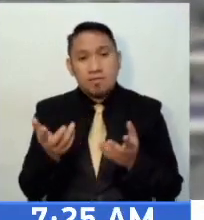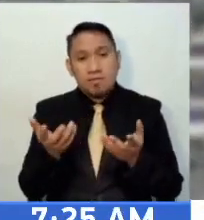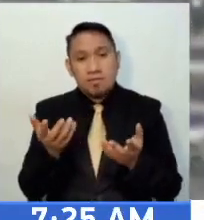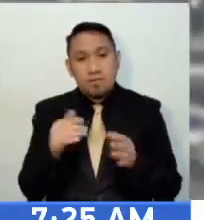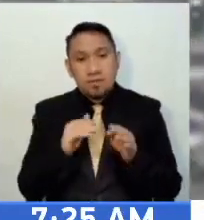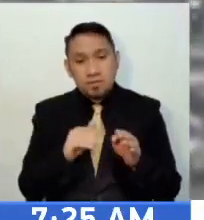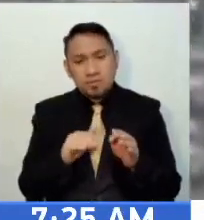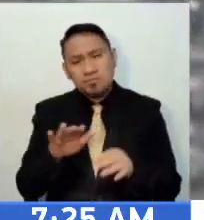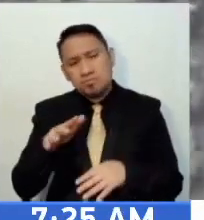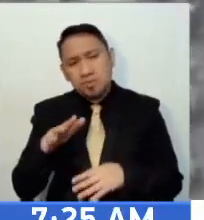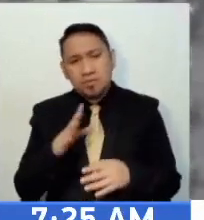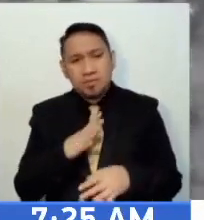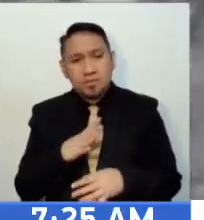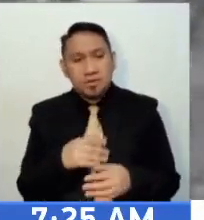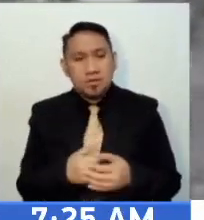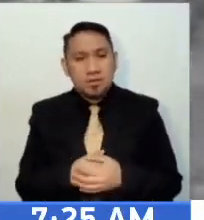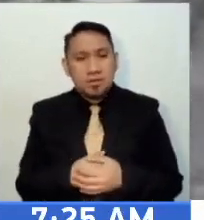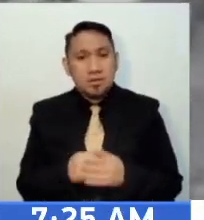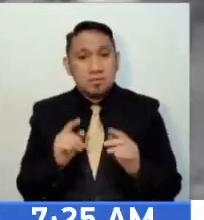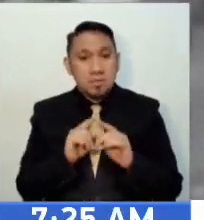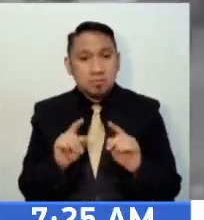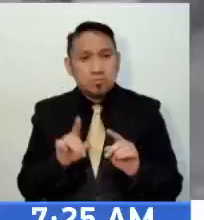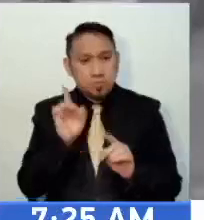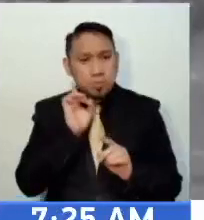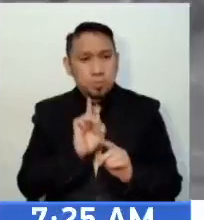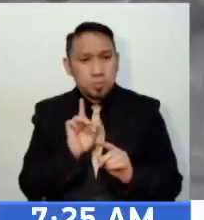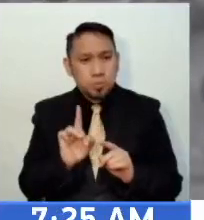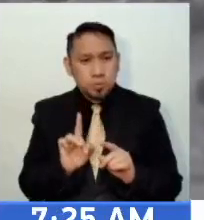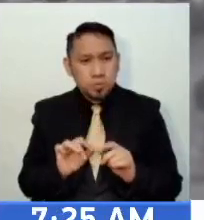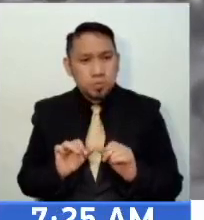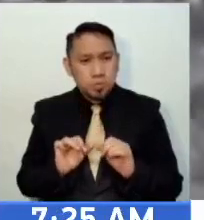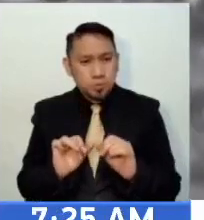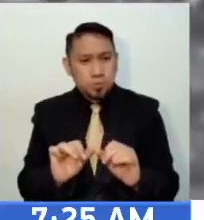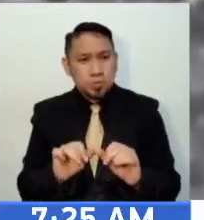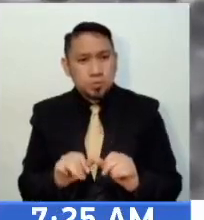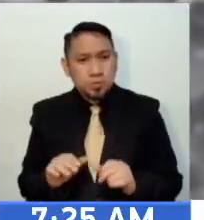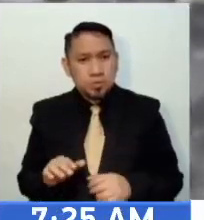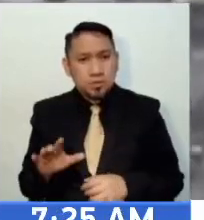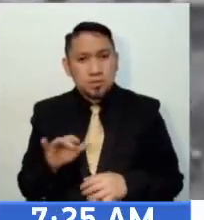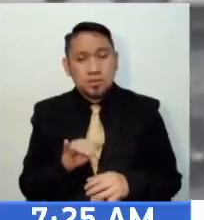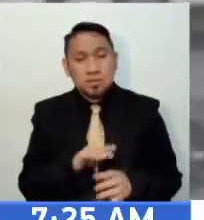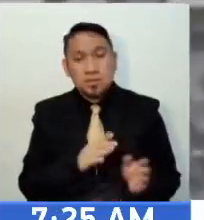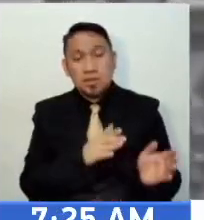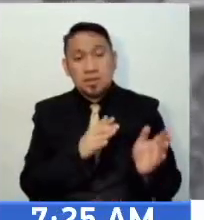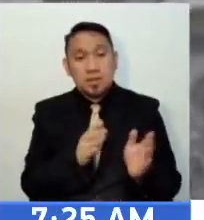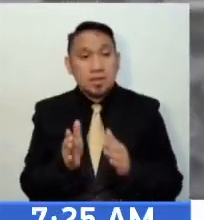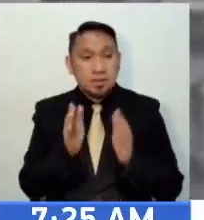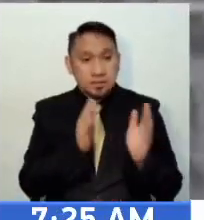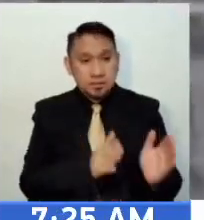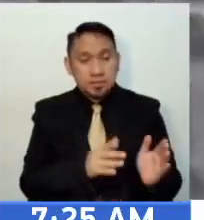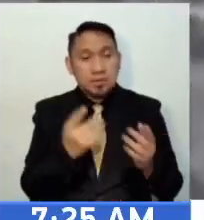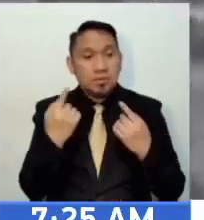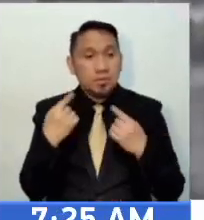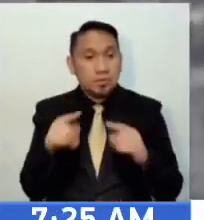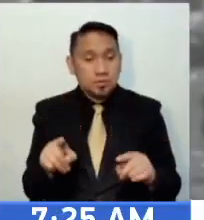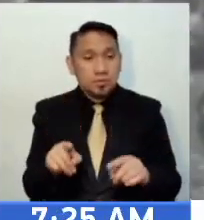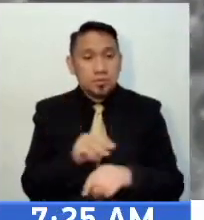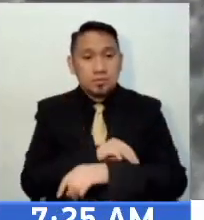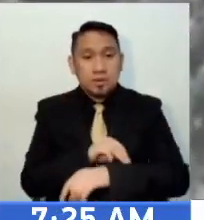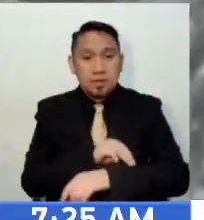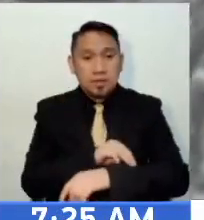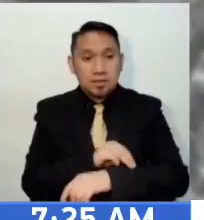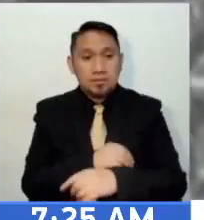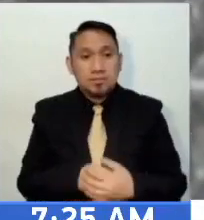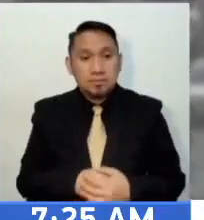ng mga sasakyan, pero tuloy-tuloy pa rin naman po ang daloy ng mga sasakyan. Ganun din po sa kanang bahagi na papunta namang Makati City. Ingat po tayo mga